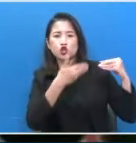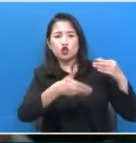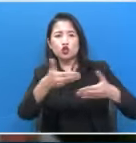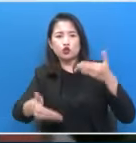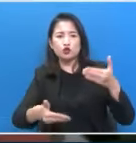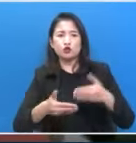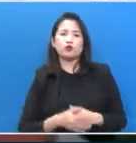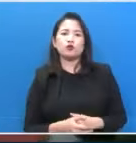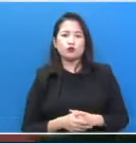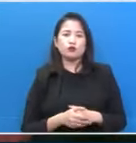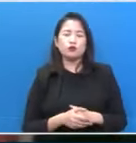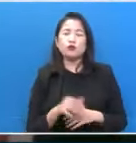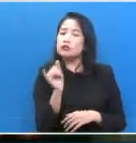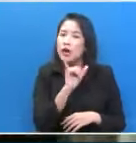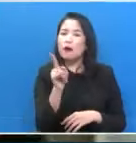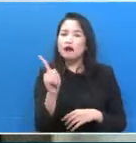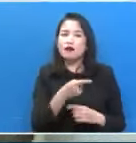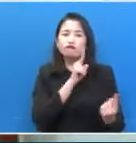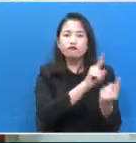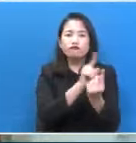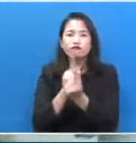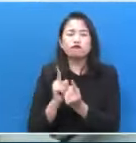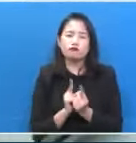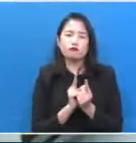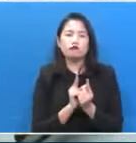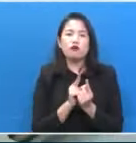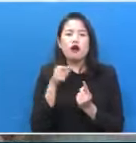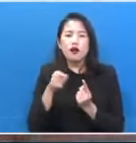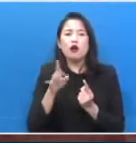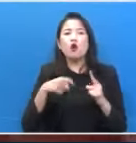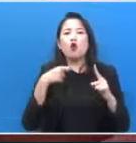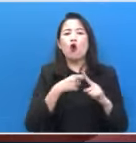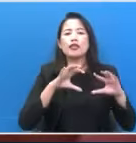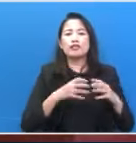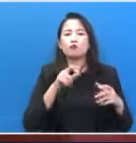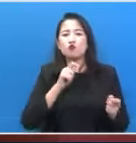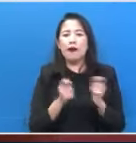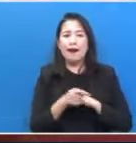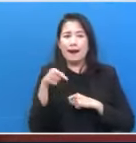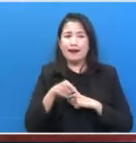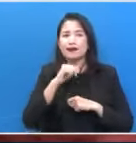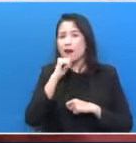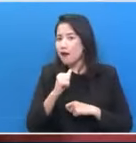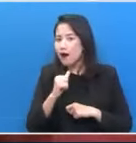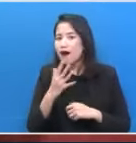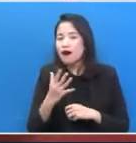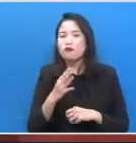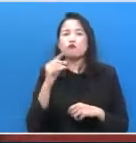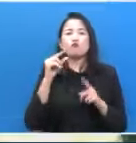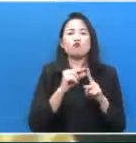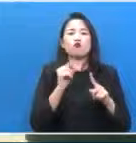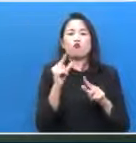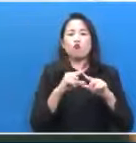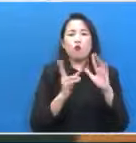Tak kalah hangat penjajakan di Koalisi Perubahan untuk Persatuan. Ketua DPP PDI Perjuangan Puan Maharani menyebut Ketua Umum